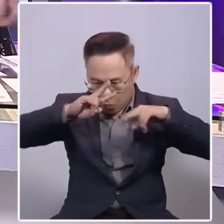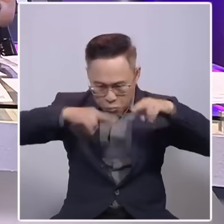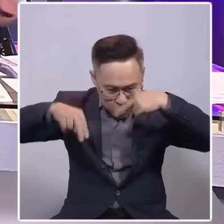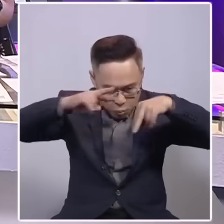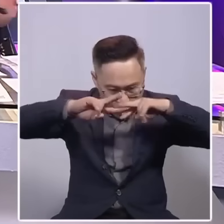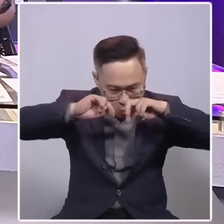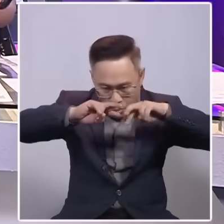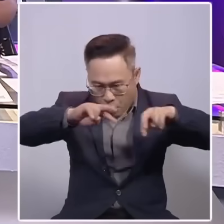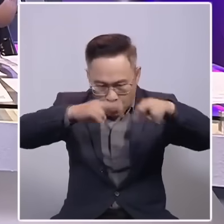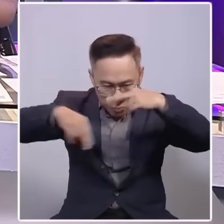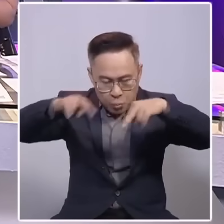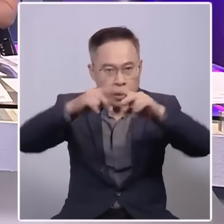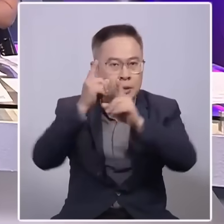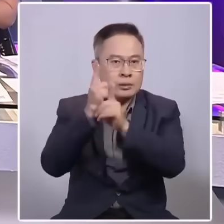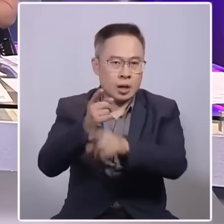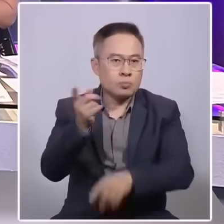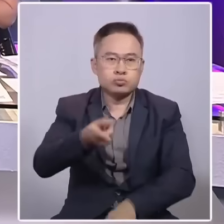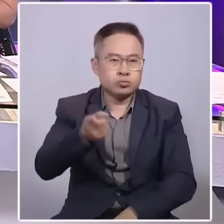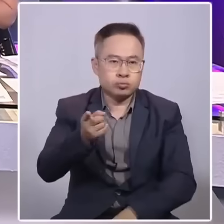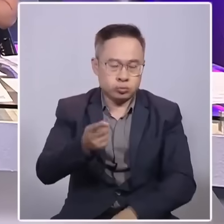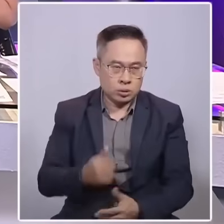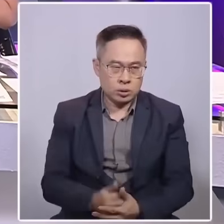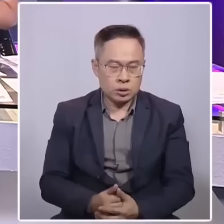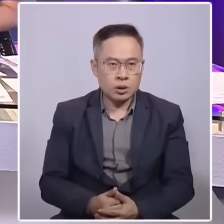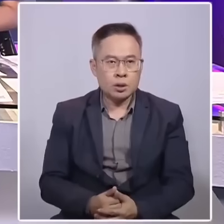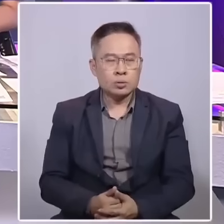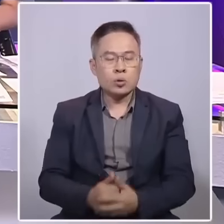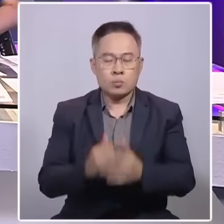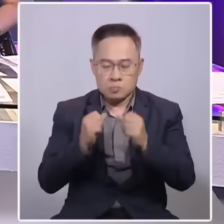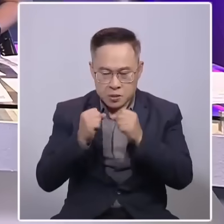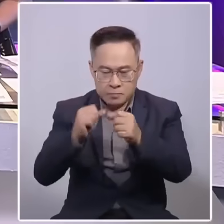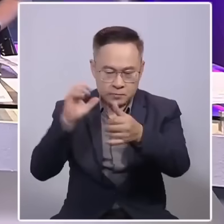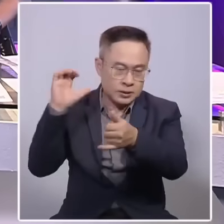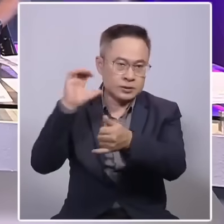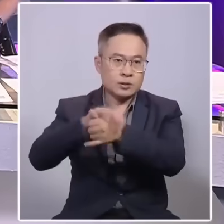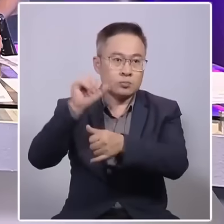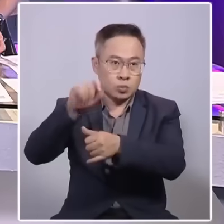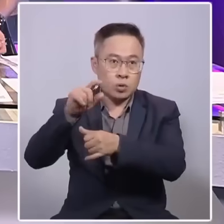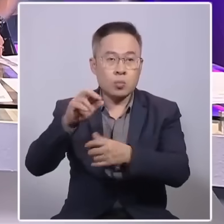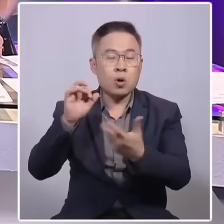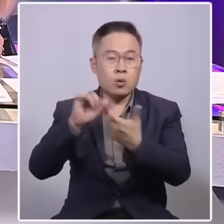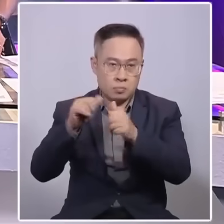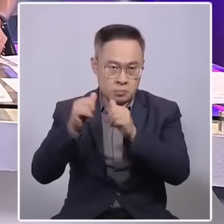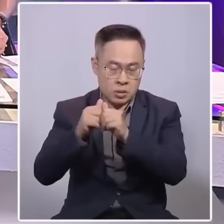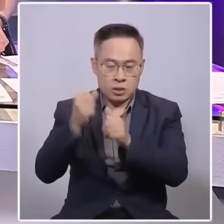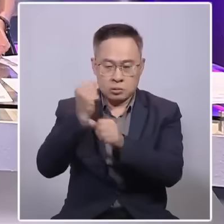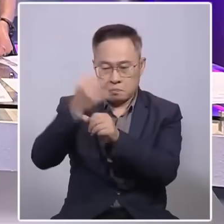เนื่องแล้วก็กระชับพื้นที่อยู่นะคะก็ขอให้จับกุมตัวให้ได้ไวๆเพราะถือว่าเป็นนักโทษคดีอุกฉกรรจ์ค่ะ